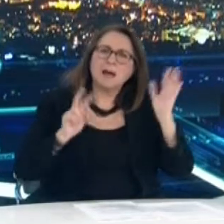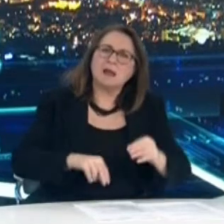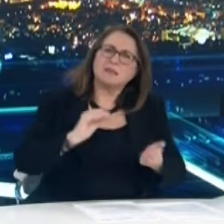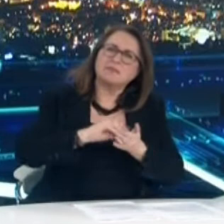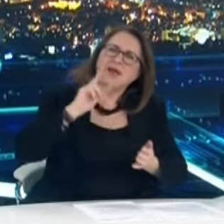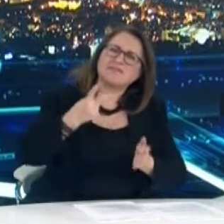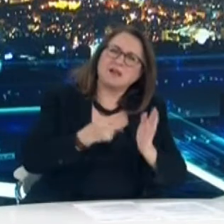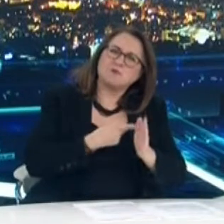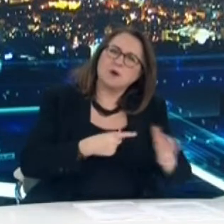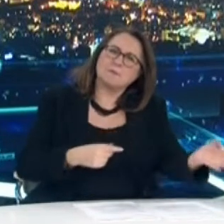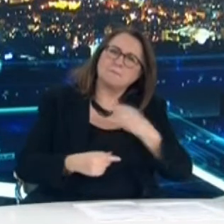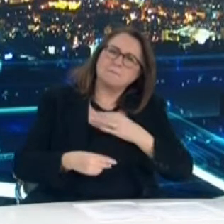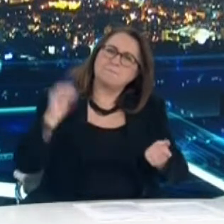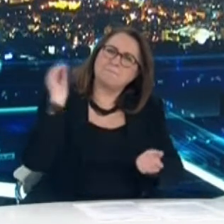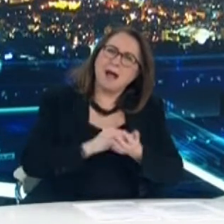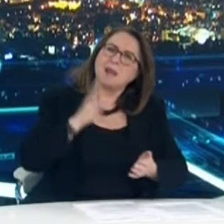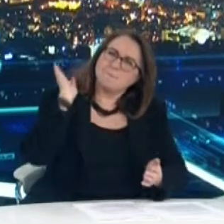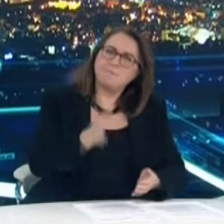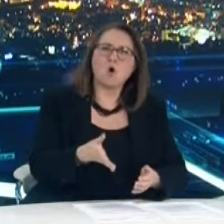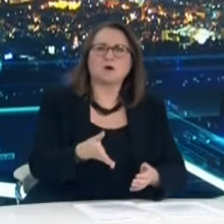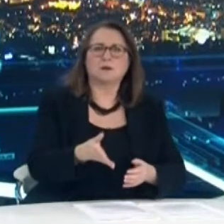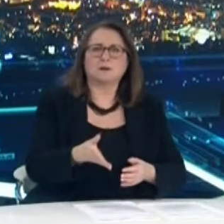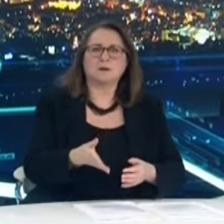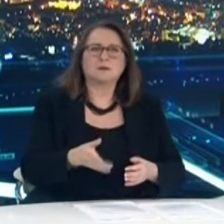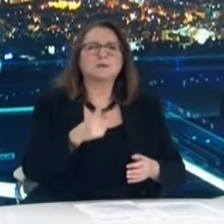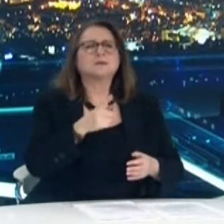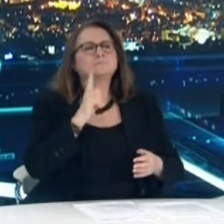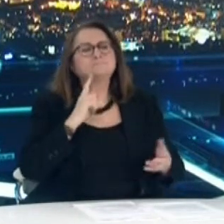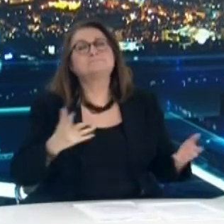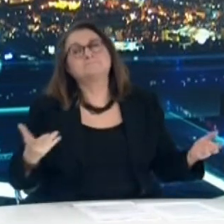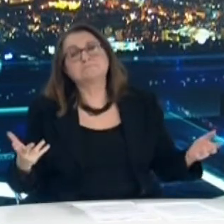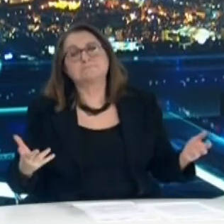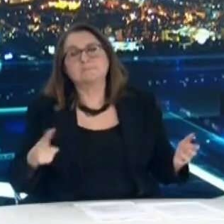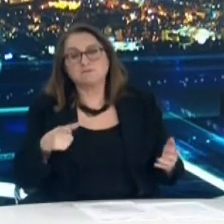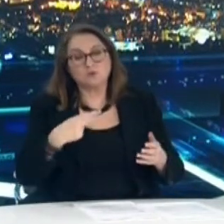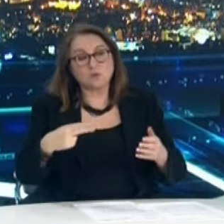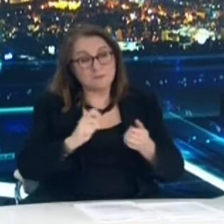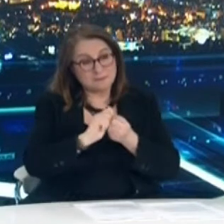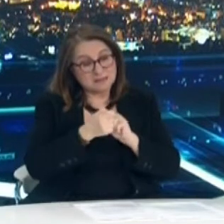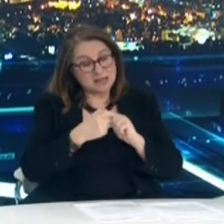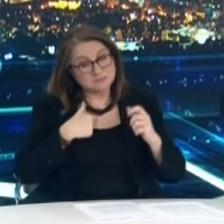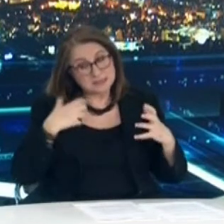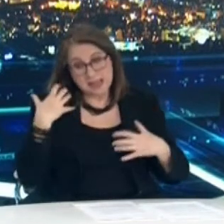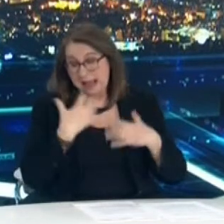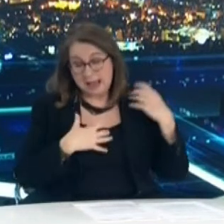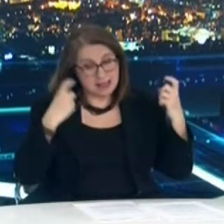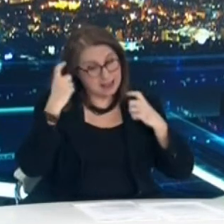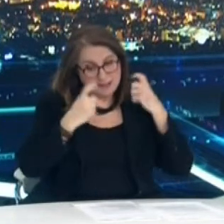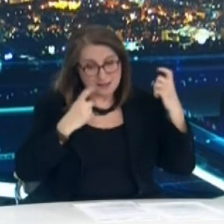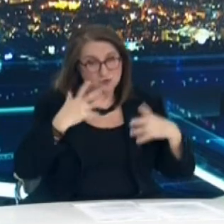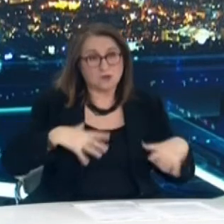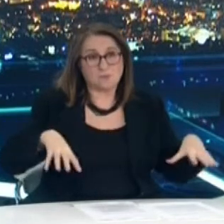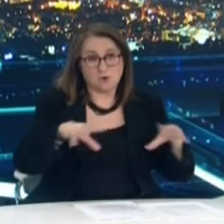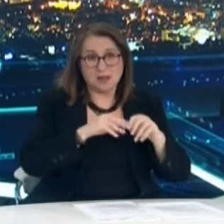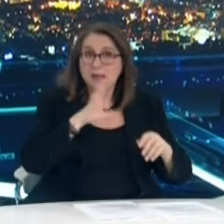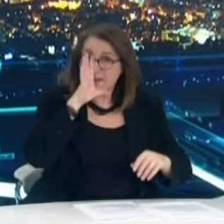Κοιτάξτε, το θέμα των μεταλλάξεων είναι κάτι το οποίο μας απασχολεί πολύ. Αυτό που ξέρουμε μέχρι σήμερα είναι ότι ευτυχώς τα εμβόλια είναι